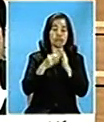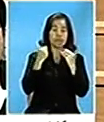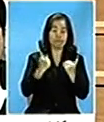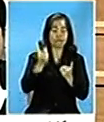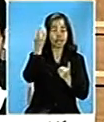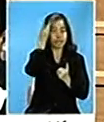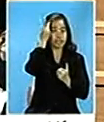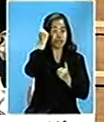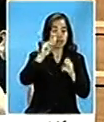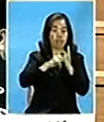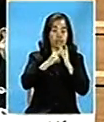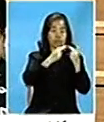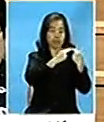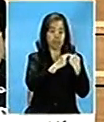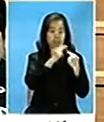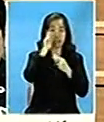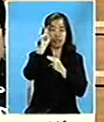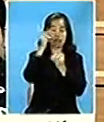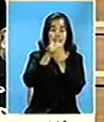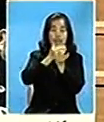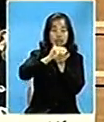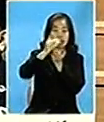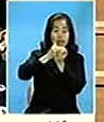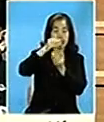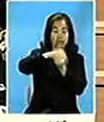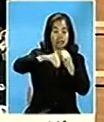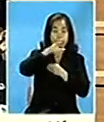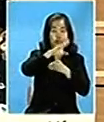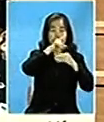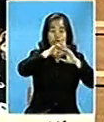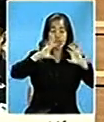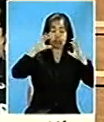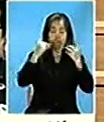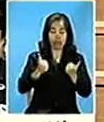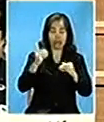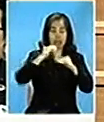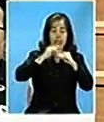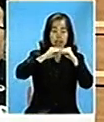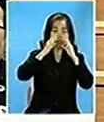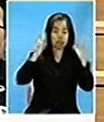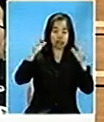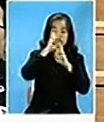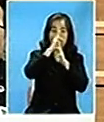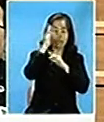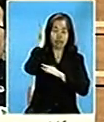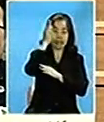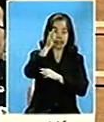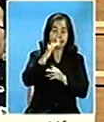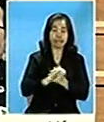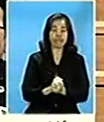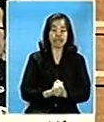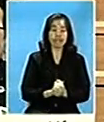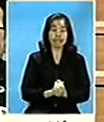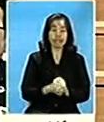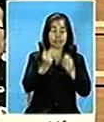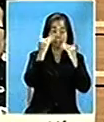ำให้ภาระหนี้สาธารณะของรัฐบาลมีมากขึ้นในอนาคตจากการ